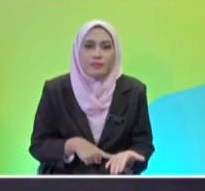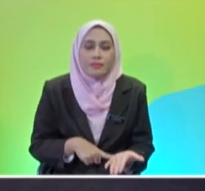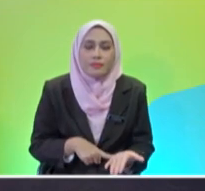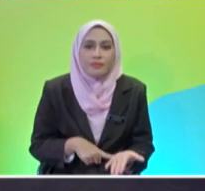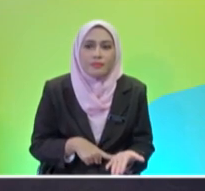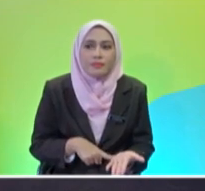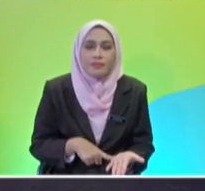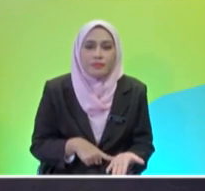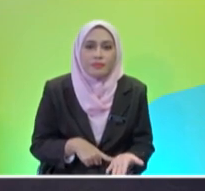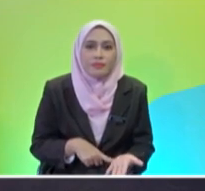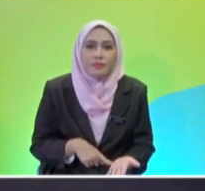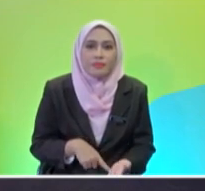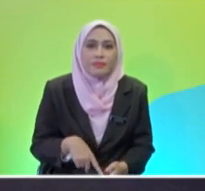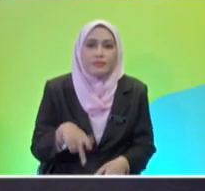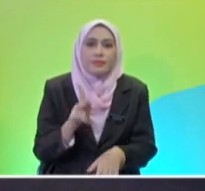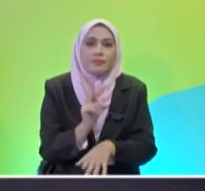Tading.